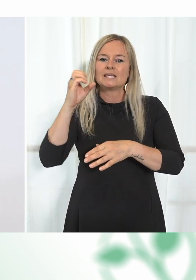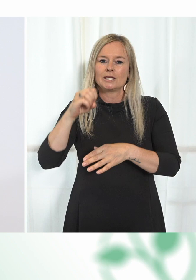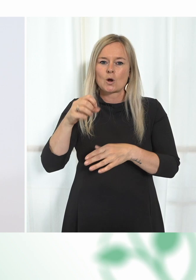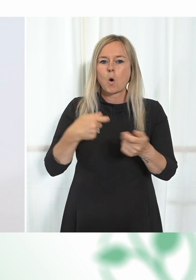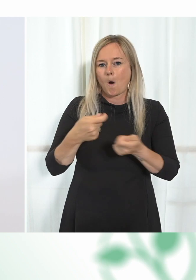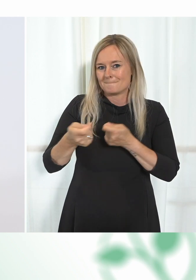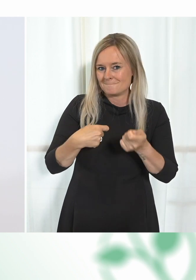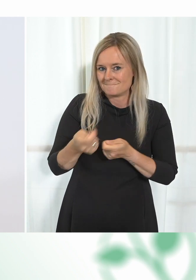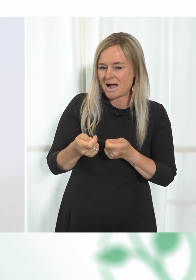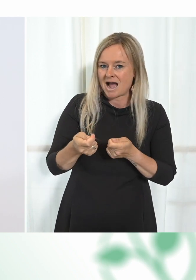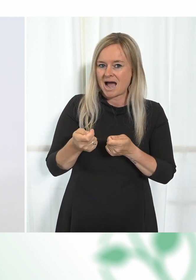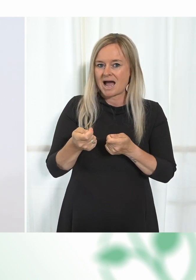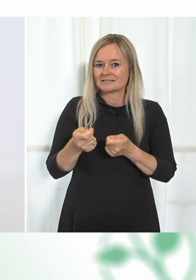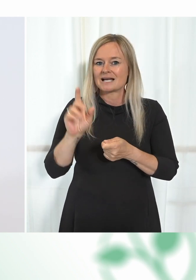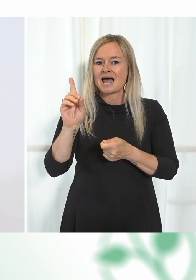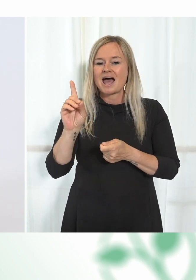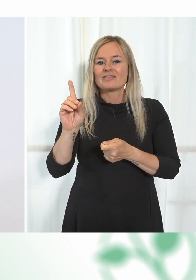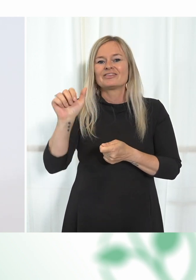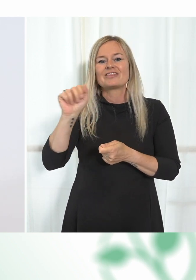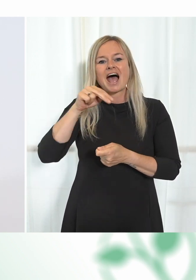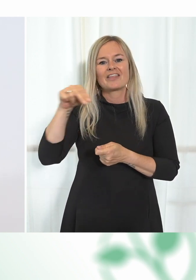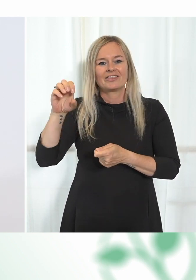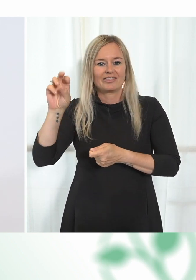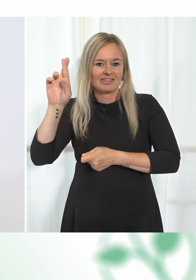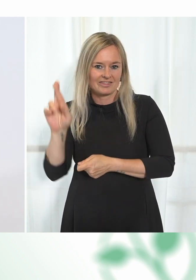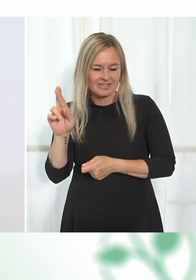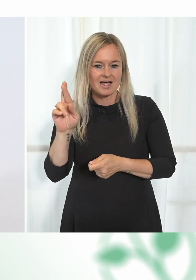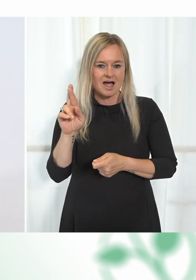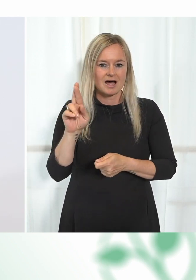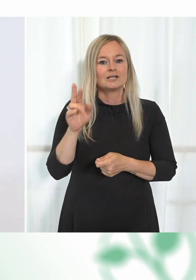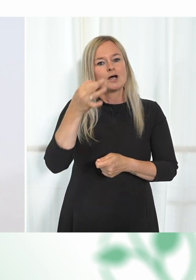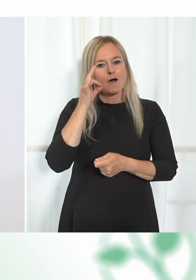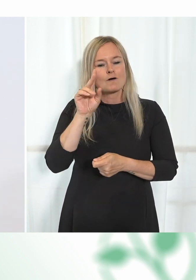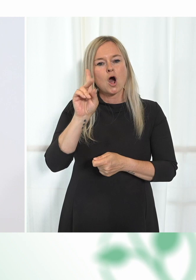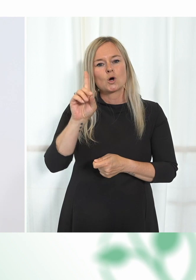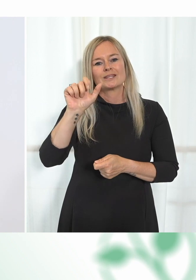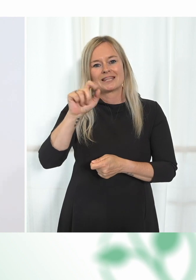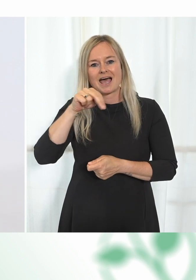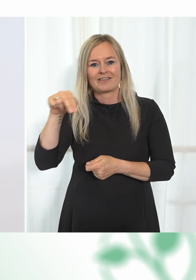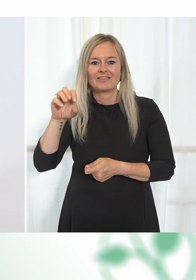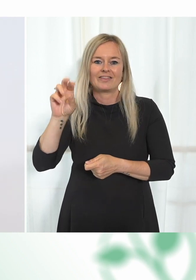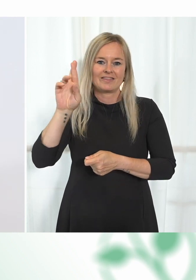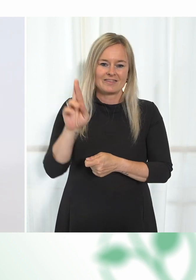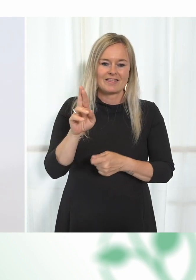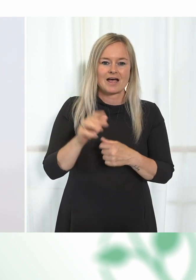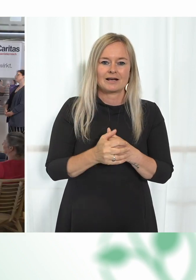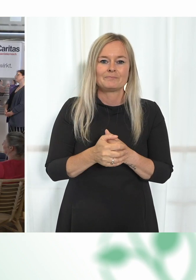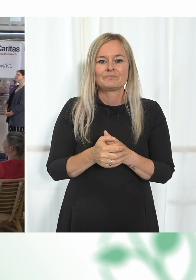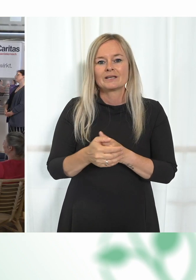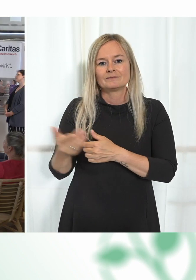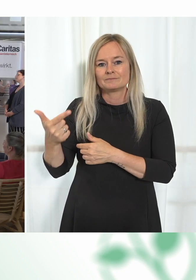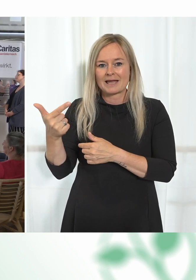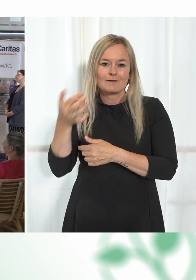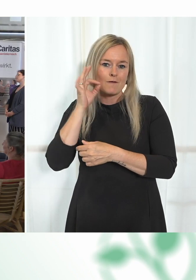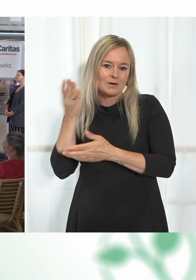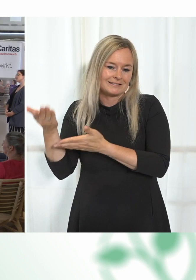wir Nathalie Danner, die Regionalleiterin von Dens Biomarkt, und Anita Bayer, eine Mitarbeiterin mit einer Lernbehinderung, bei uns bitten dürfen. Und ich darf Sie auch